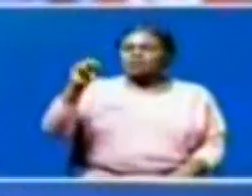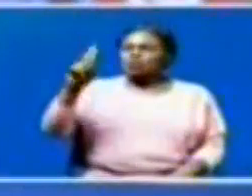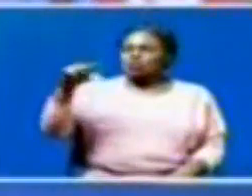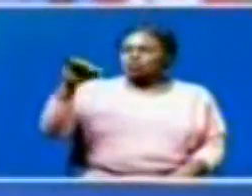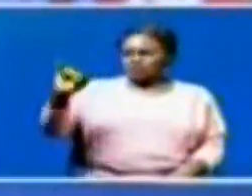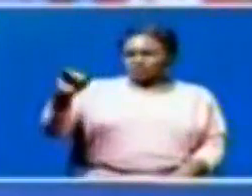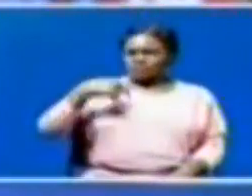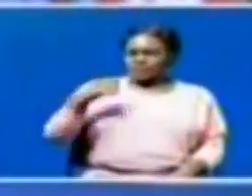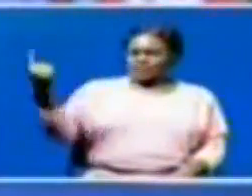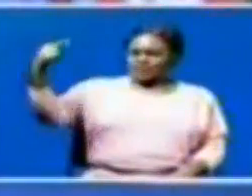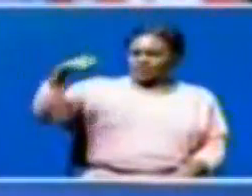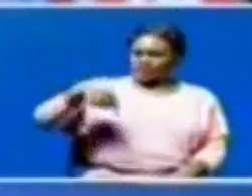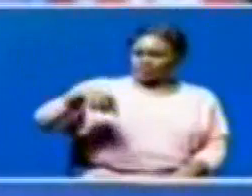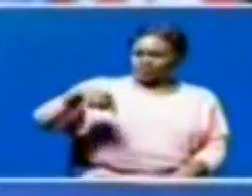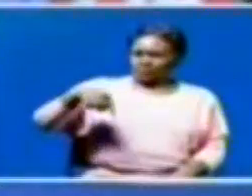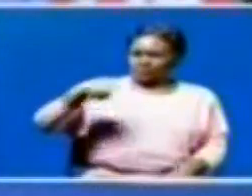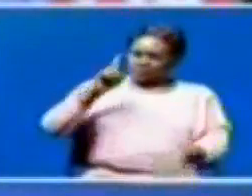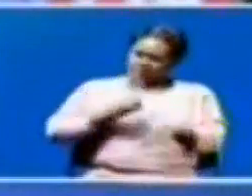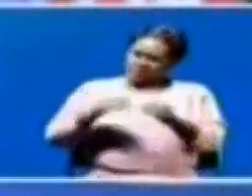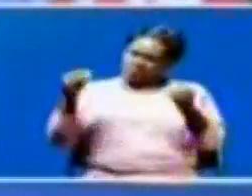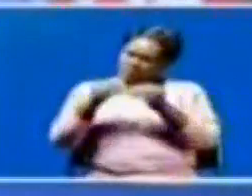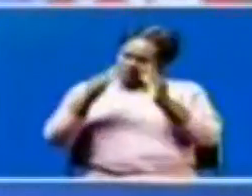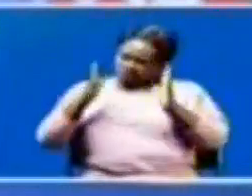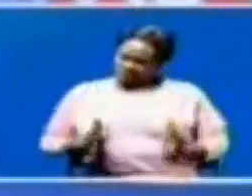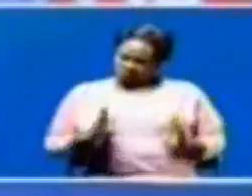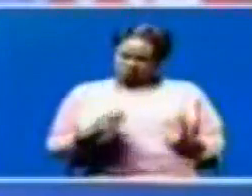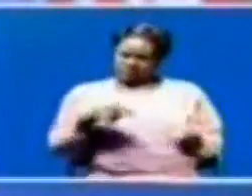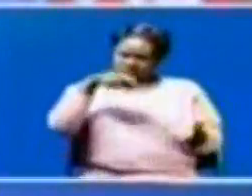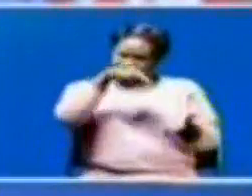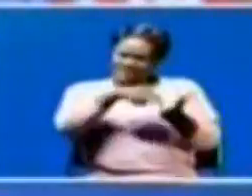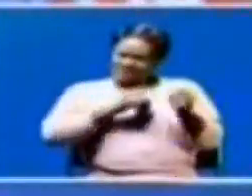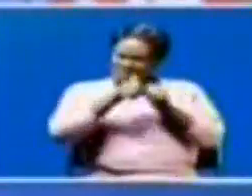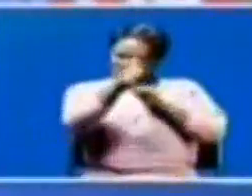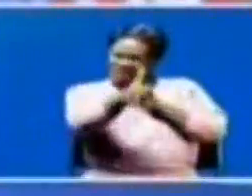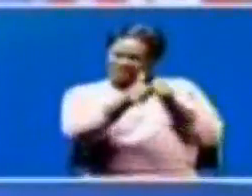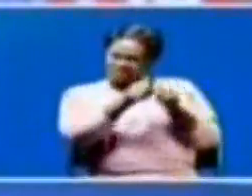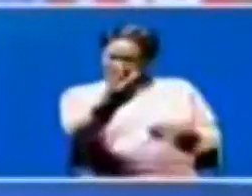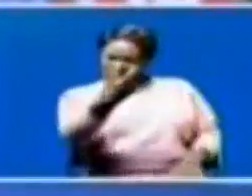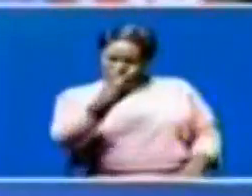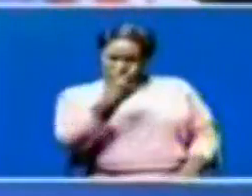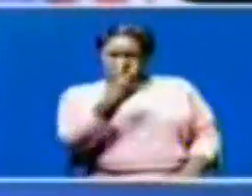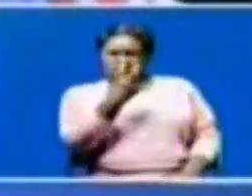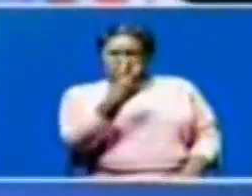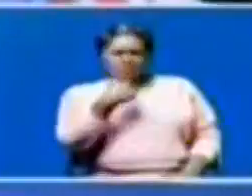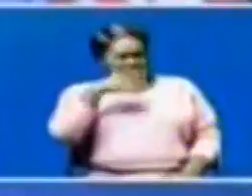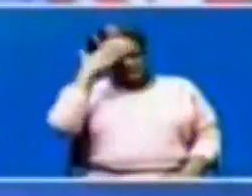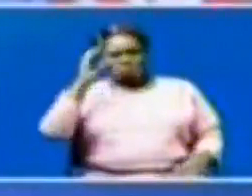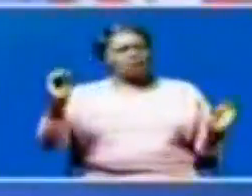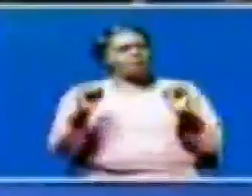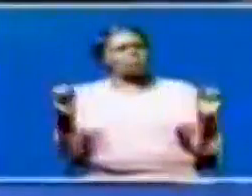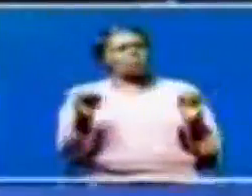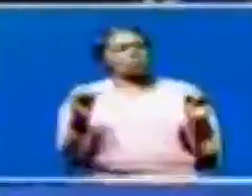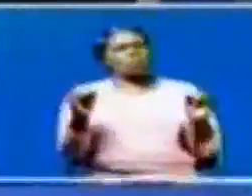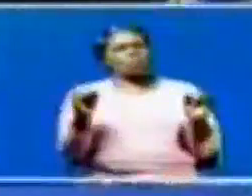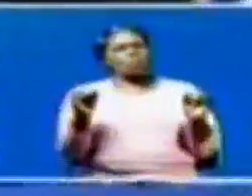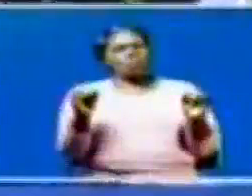hivi. Kule tulipata na yeye kwanza akasimama mbali na mimi. Sikuwa najua lolote.